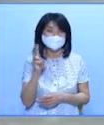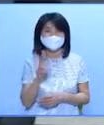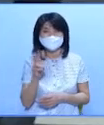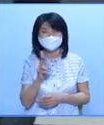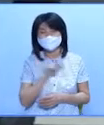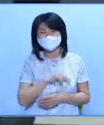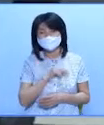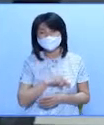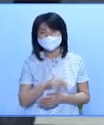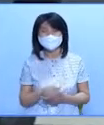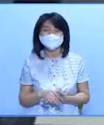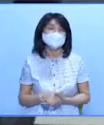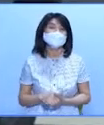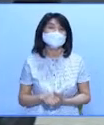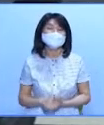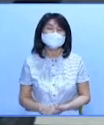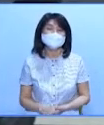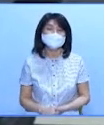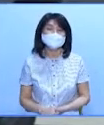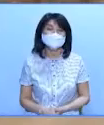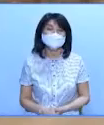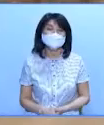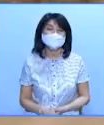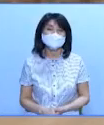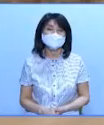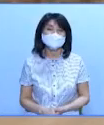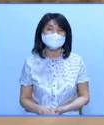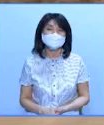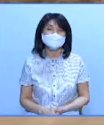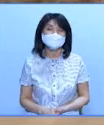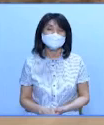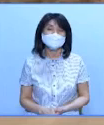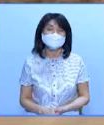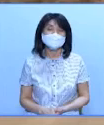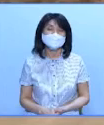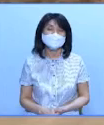арнайы такси қызметінің болуы керектігін алға тартқан. Бақтыныр Бейсенбайқызы, Юрий Белевский, Ертіс ақпарат.